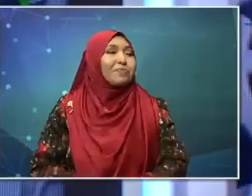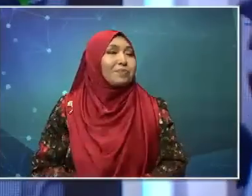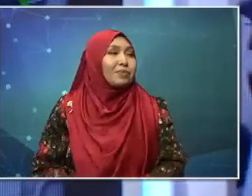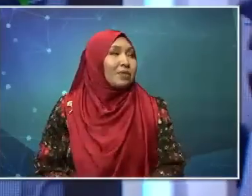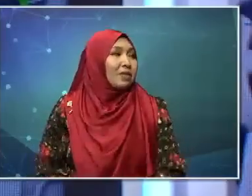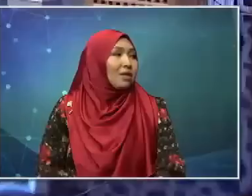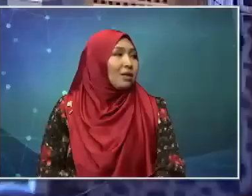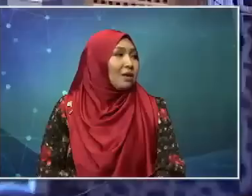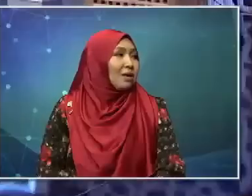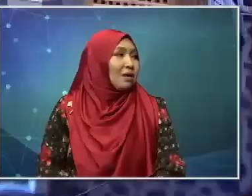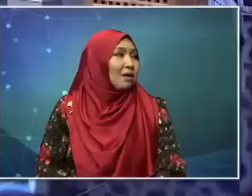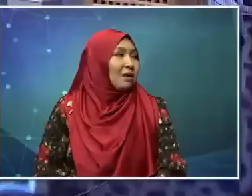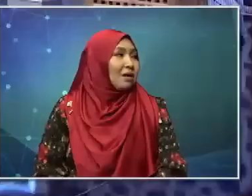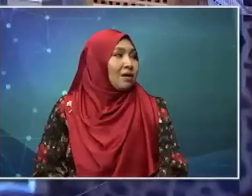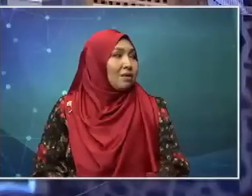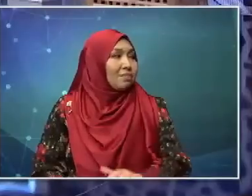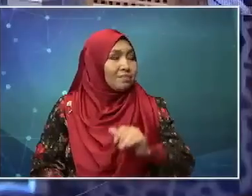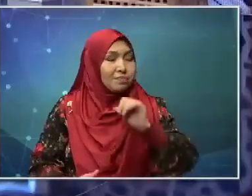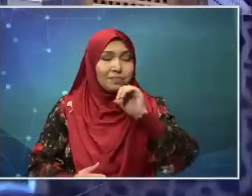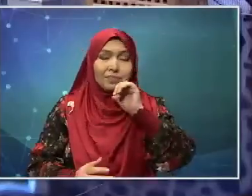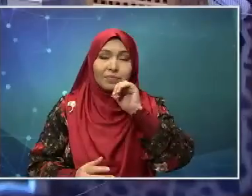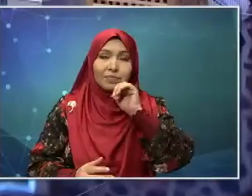dekat Tata